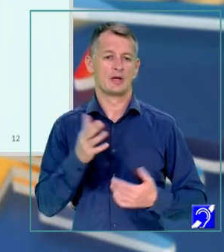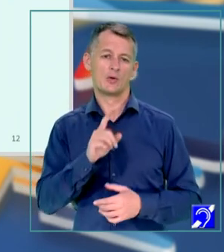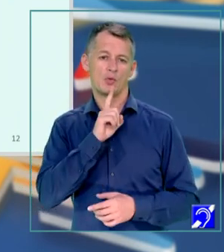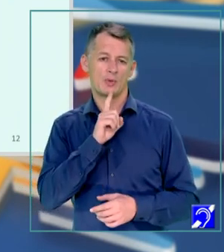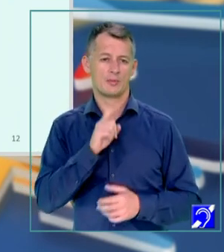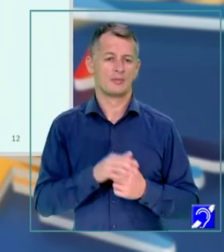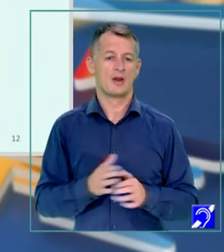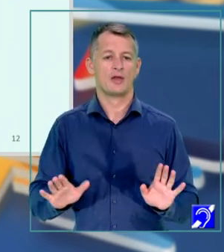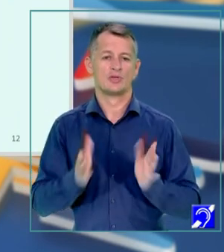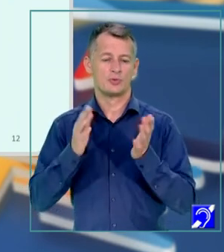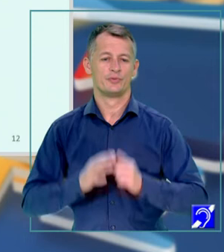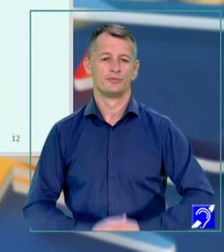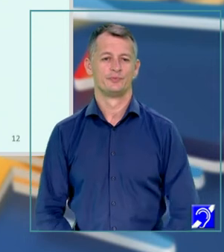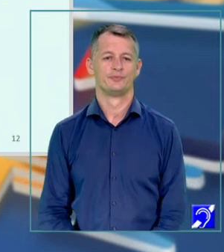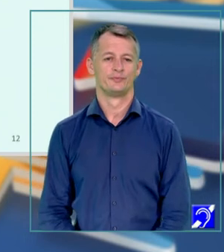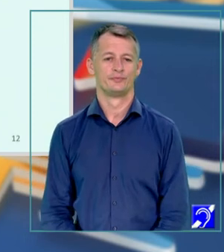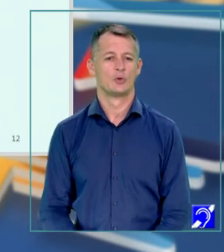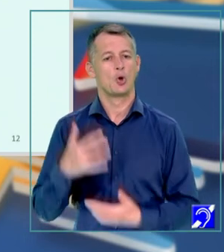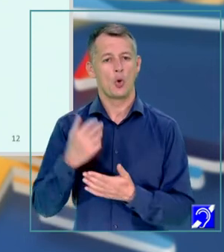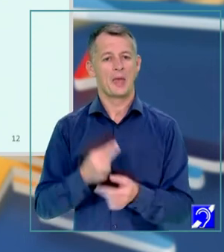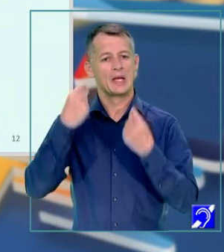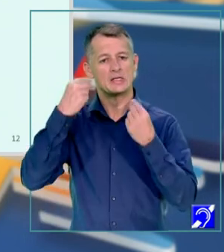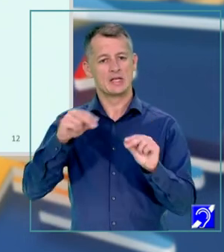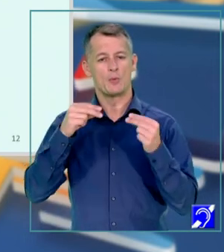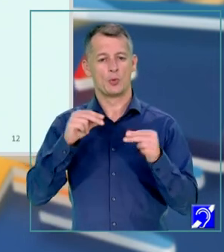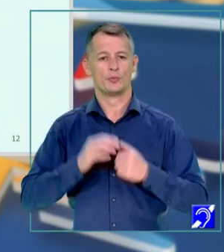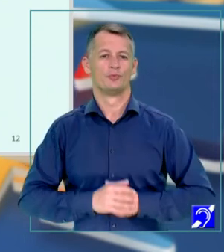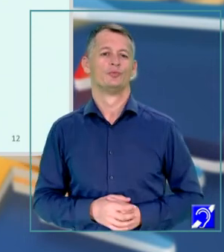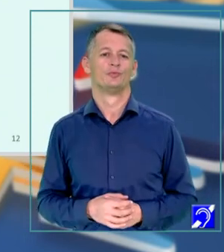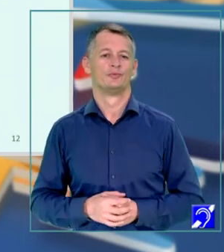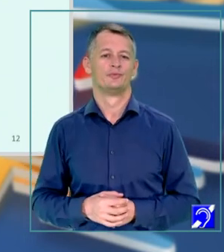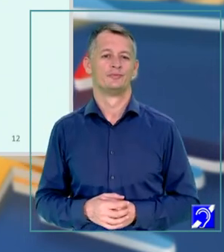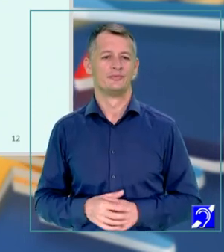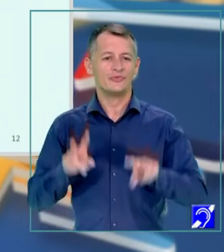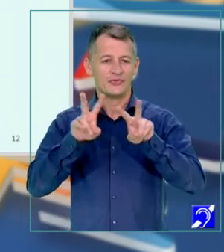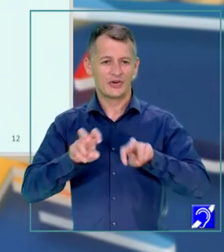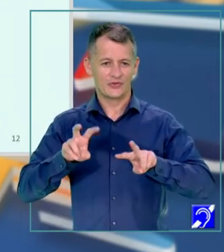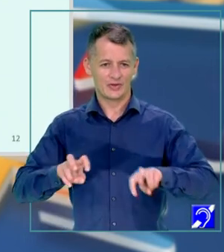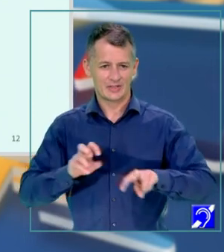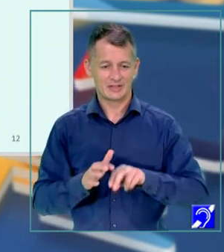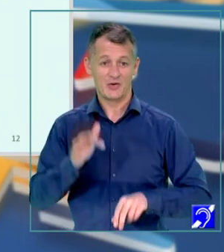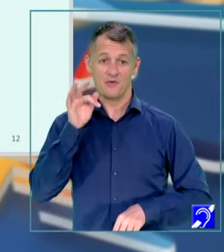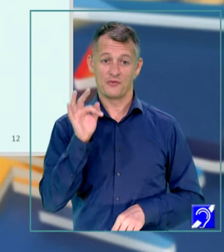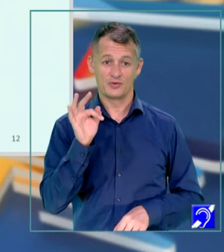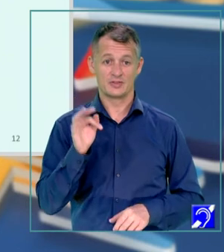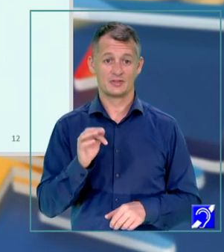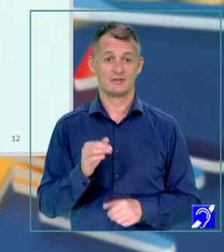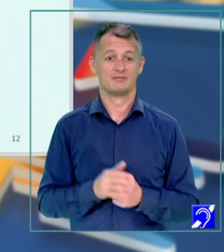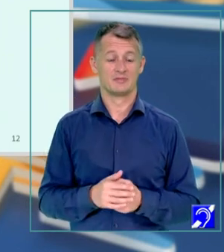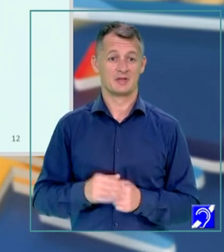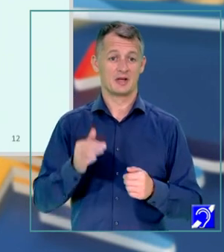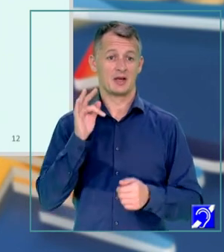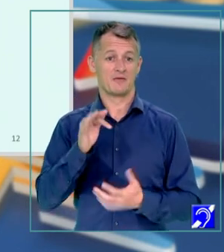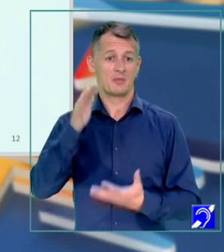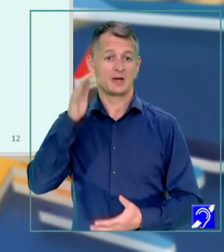la început la un exemplu Verificați că funcția f mare